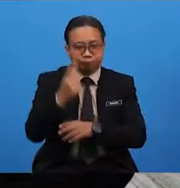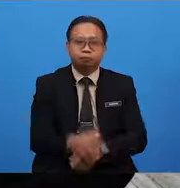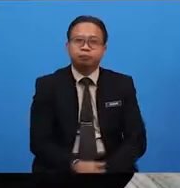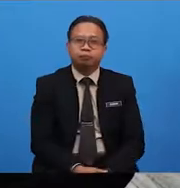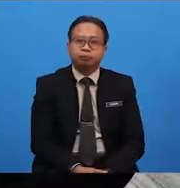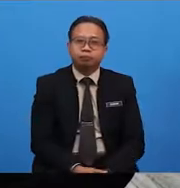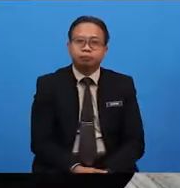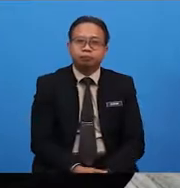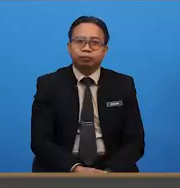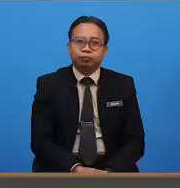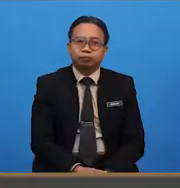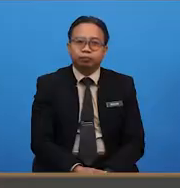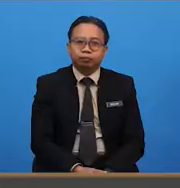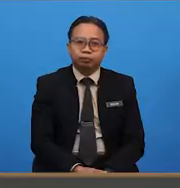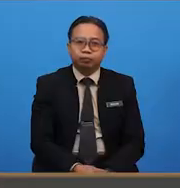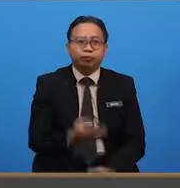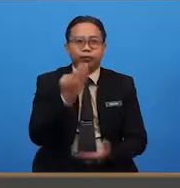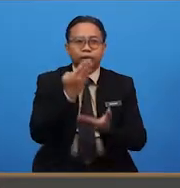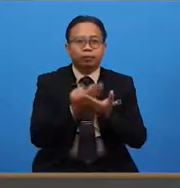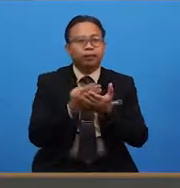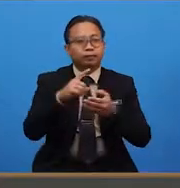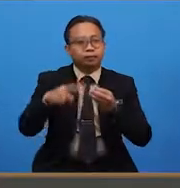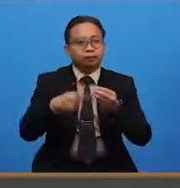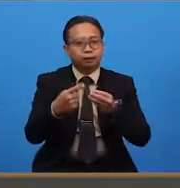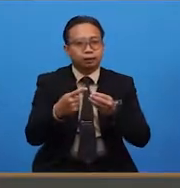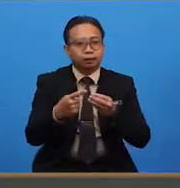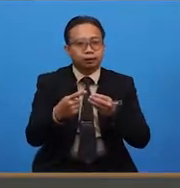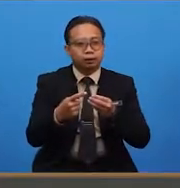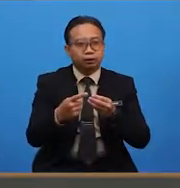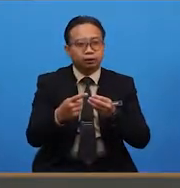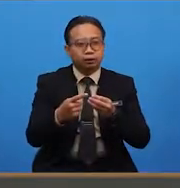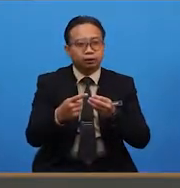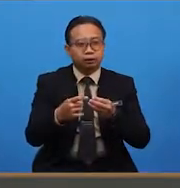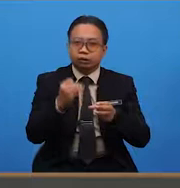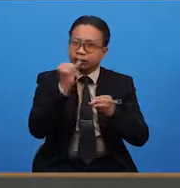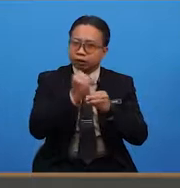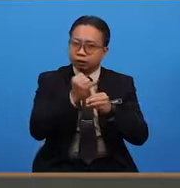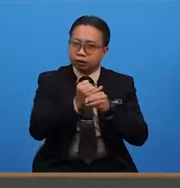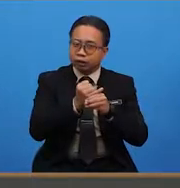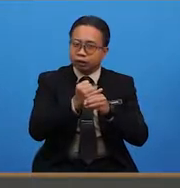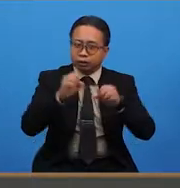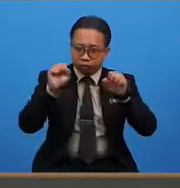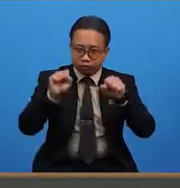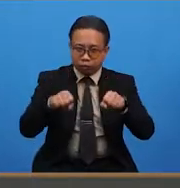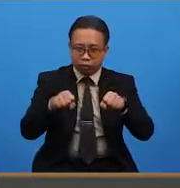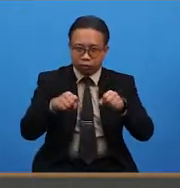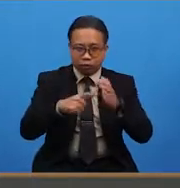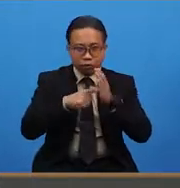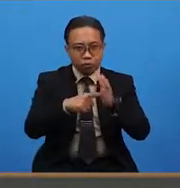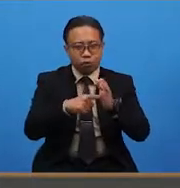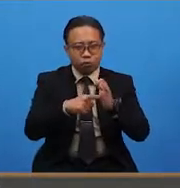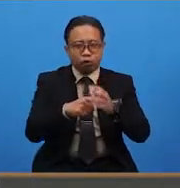paham-paham baik apabila dikatakan bahwa care ilustrasi mampu menunjukkan